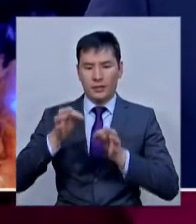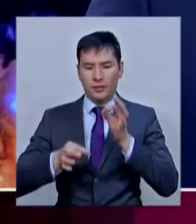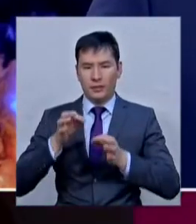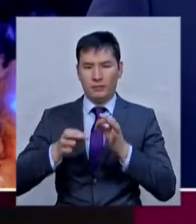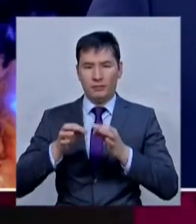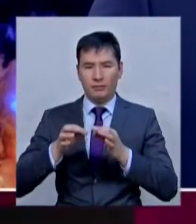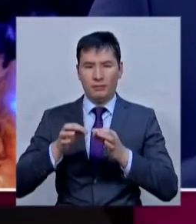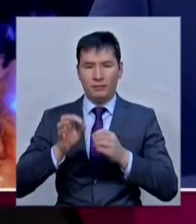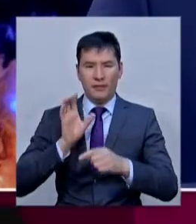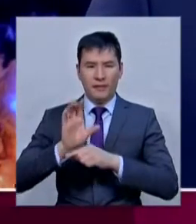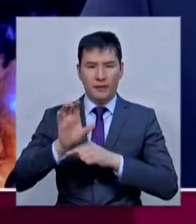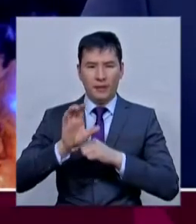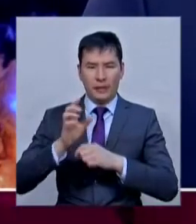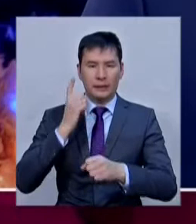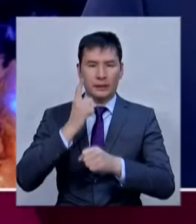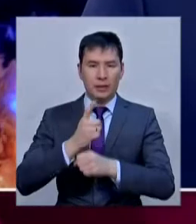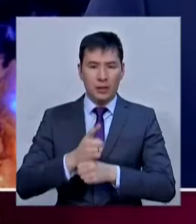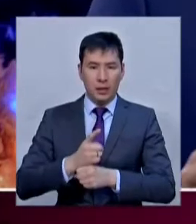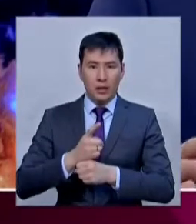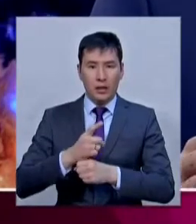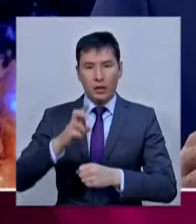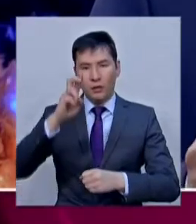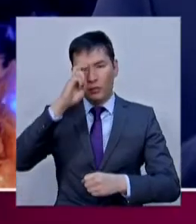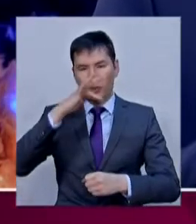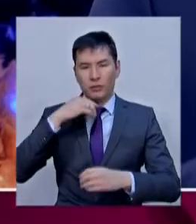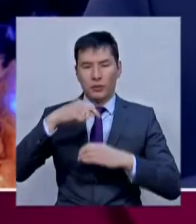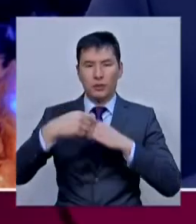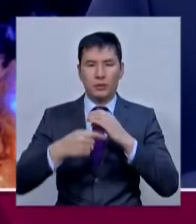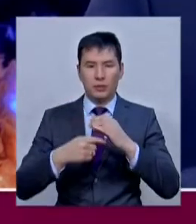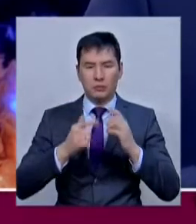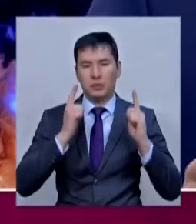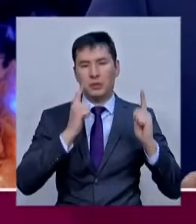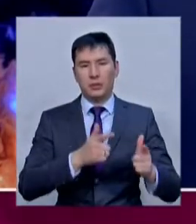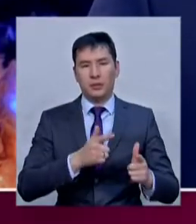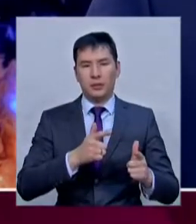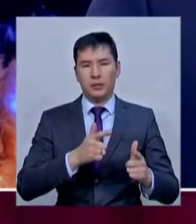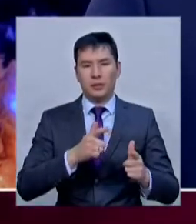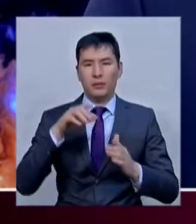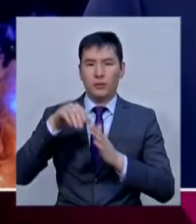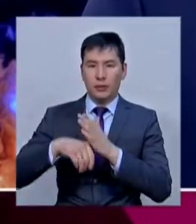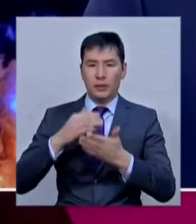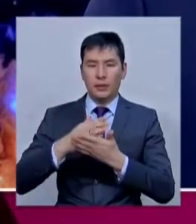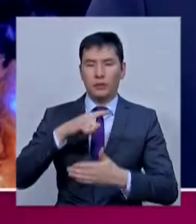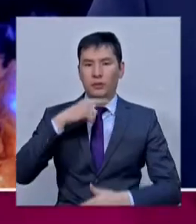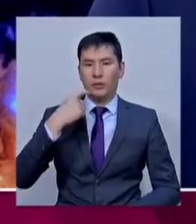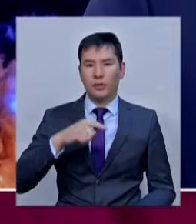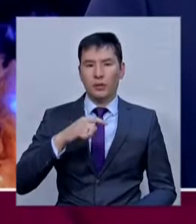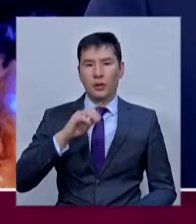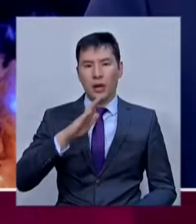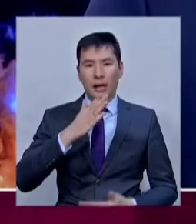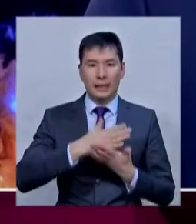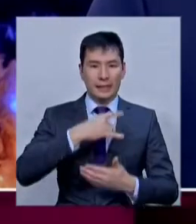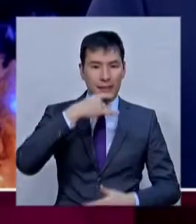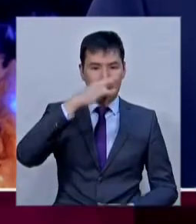туралы келісімді көптеген елдер қолдады. Оның қатарында Ресей де бар. Бірақ Қазақстан мен Біріккен Араб Әмірліктері қарсылық